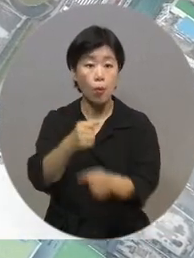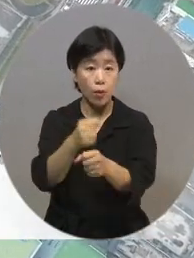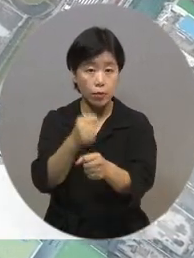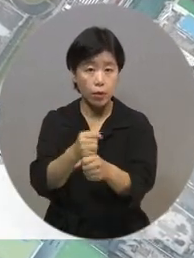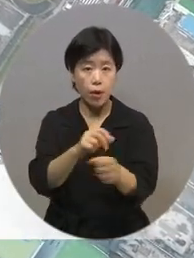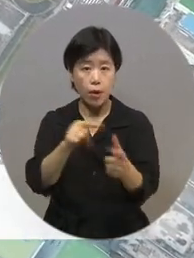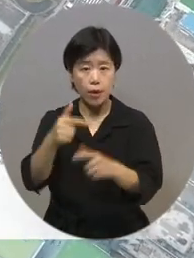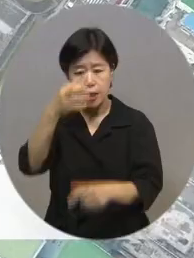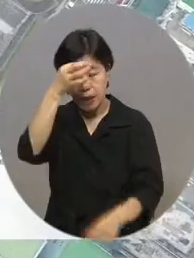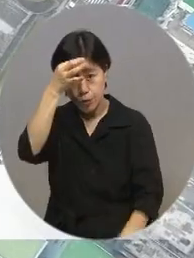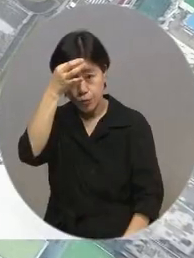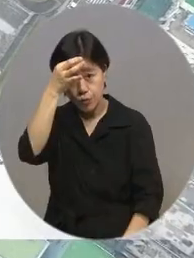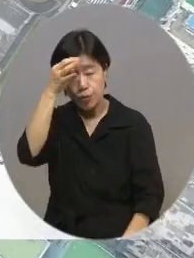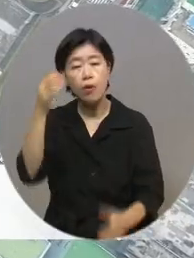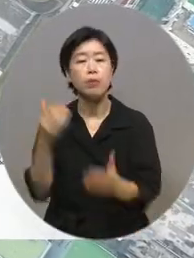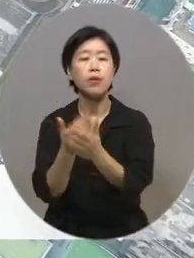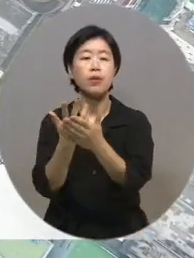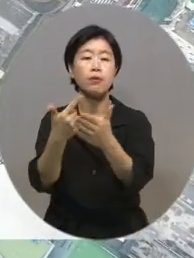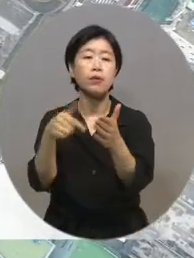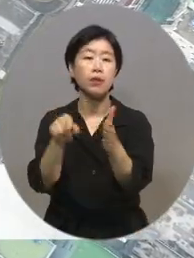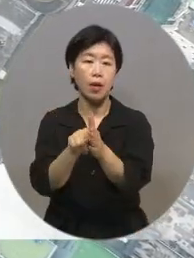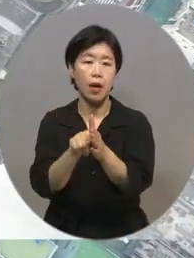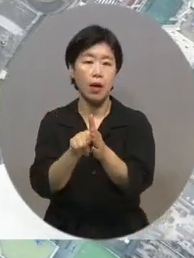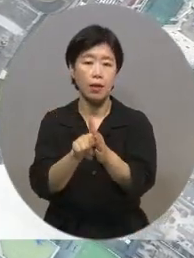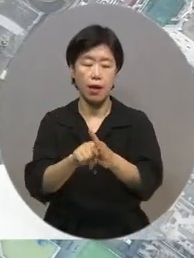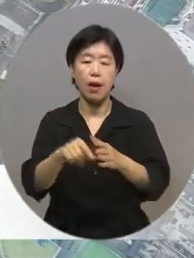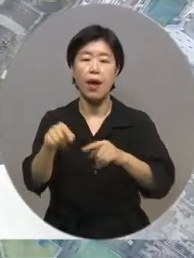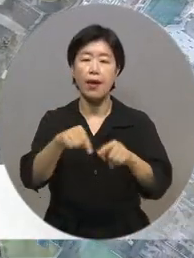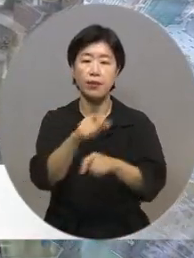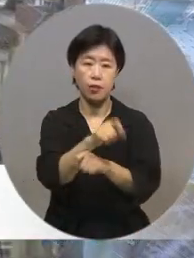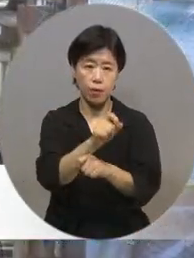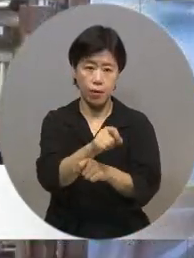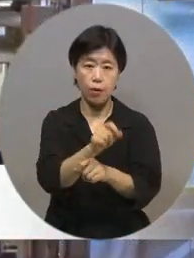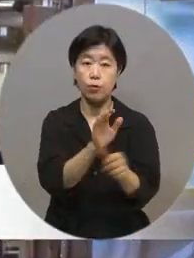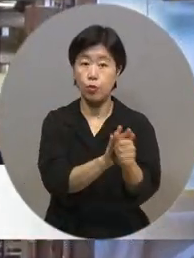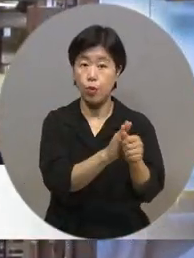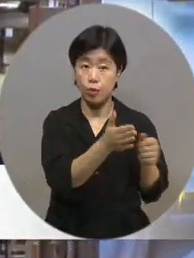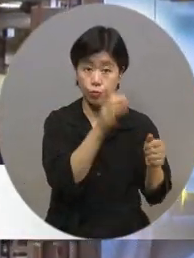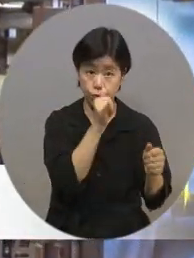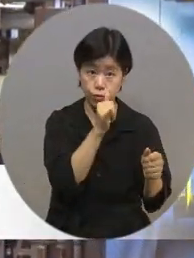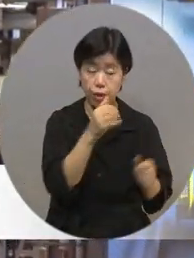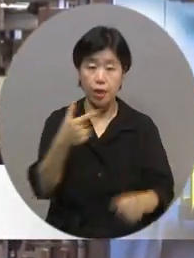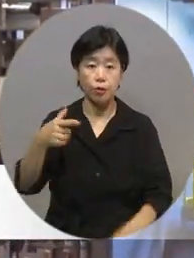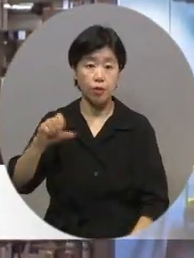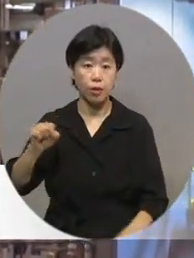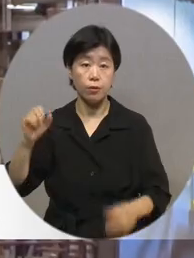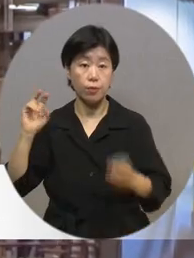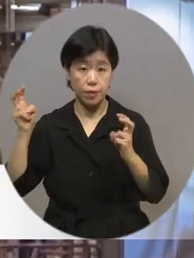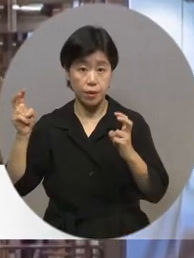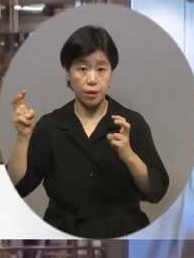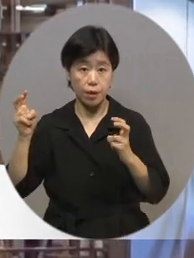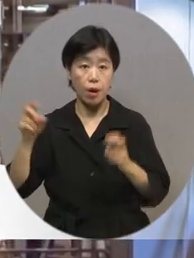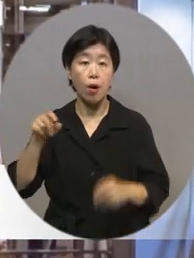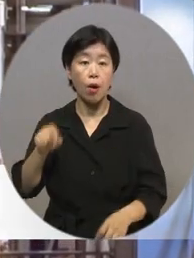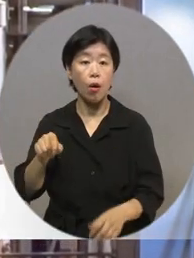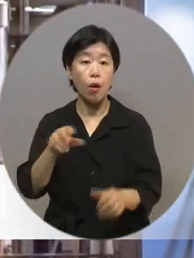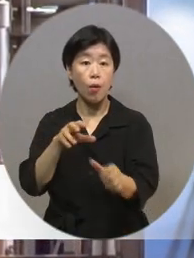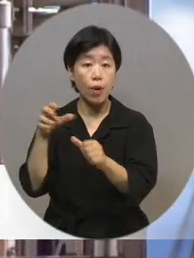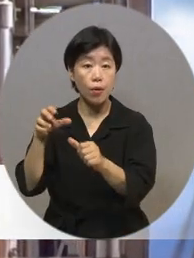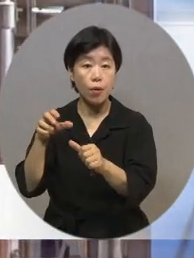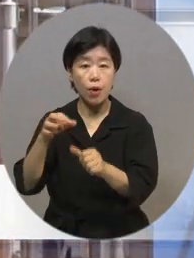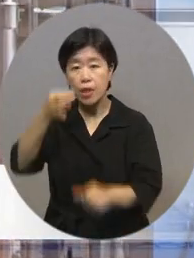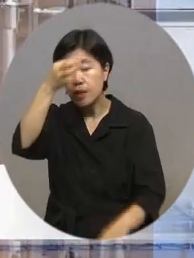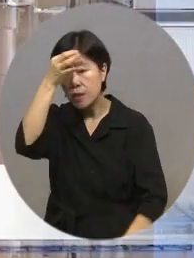등 사업 추진을 위한 행정적 지원을 맡고 GX칼텍스는 탄소 포집 활용 공정